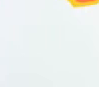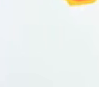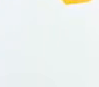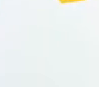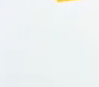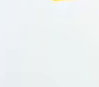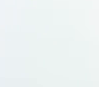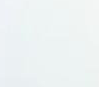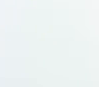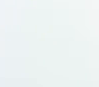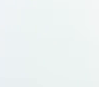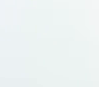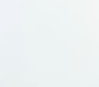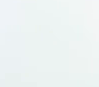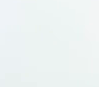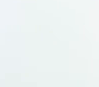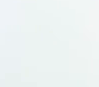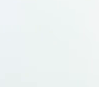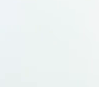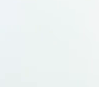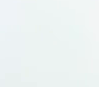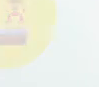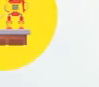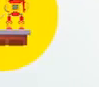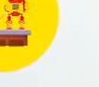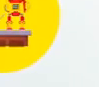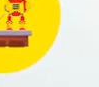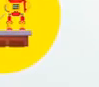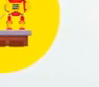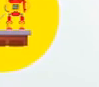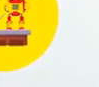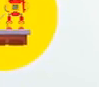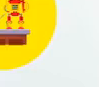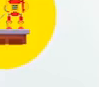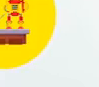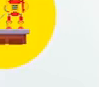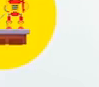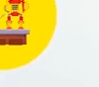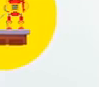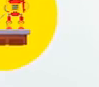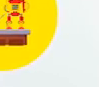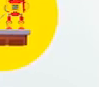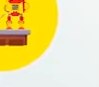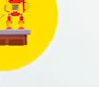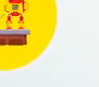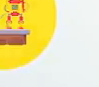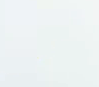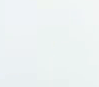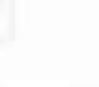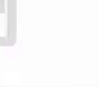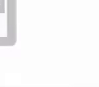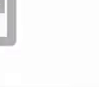kamayadi. O'quvchining nafaqat maktabda o'tkazadigan vaqtini hisobga olish, balki dam olish va turli to'garaklarga borish uchun sharoit yaratish